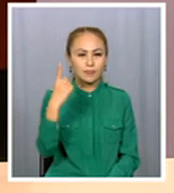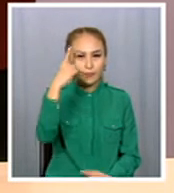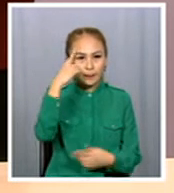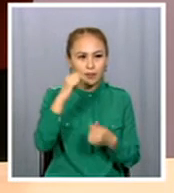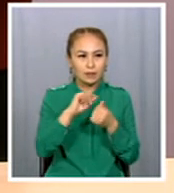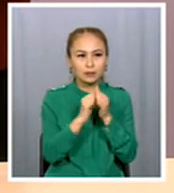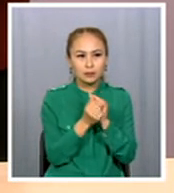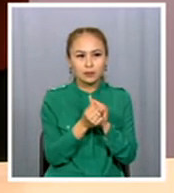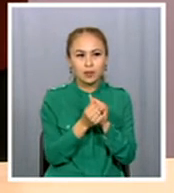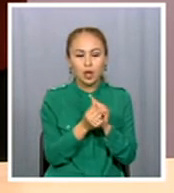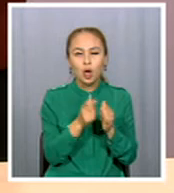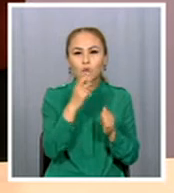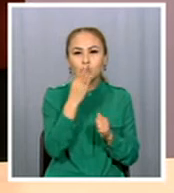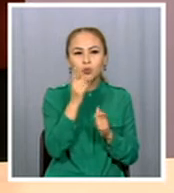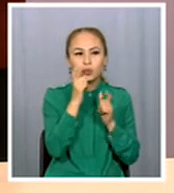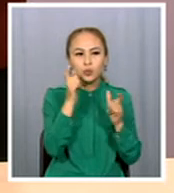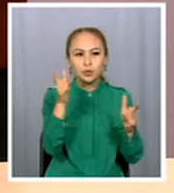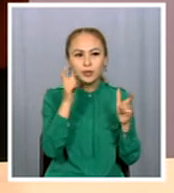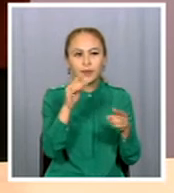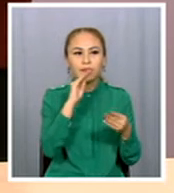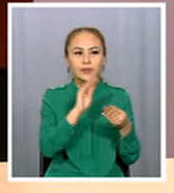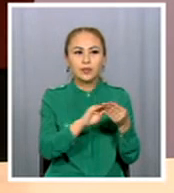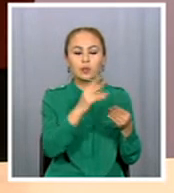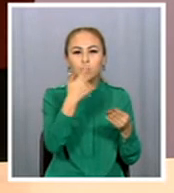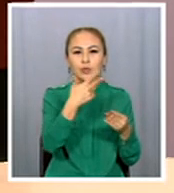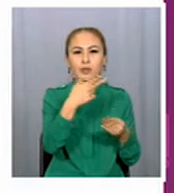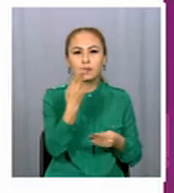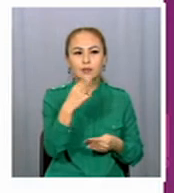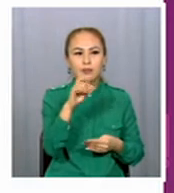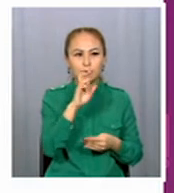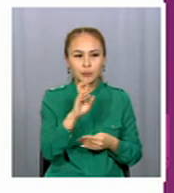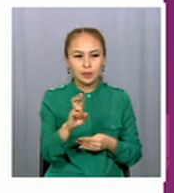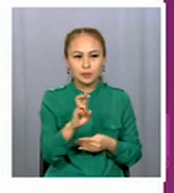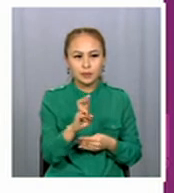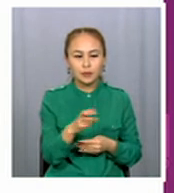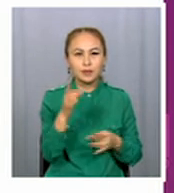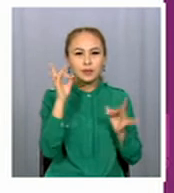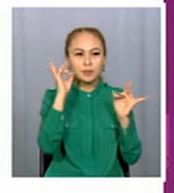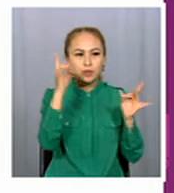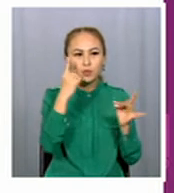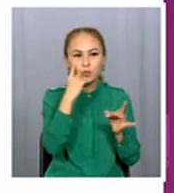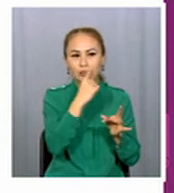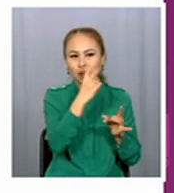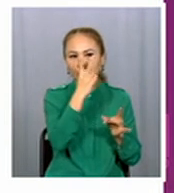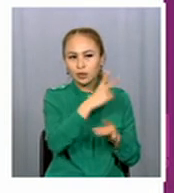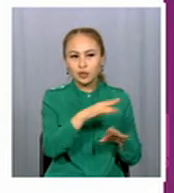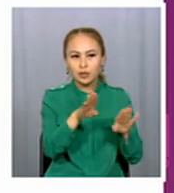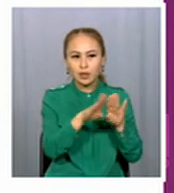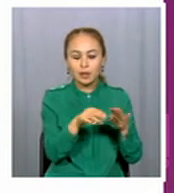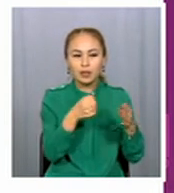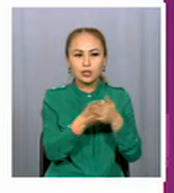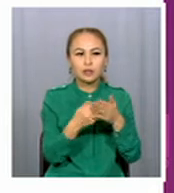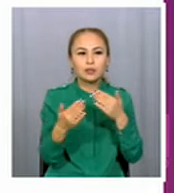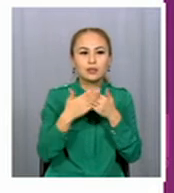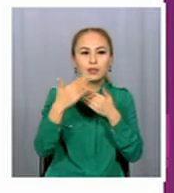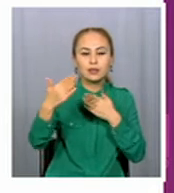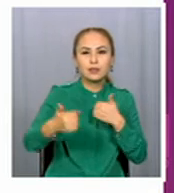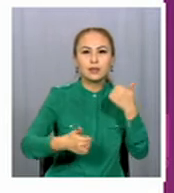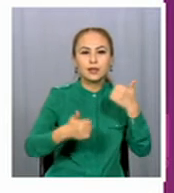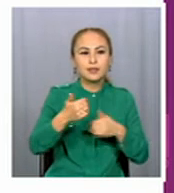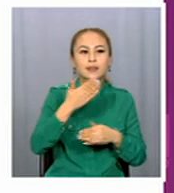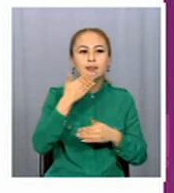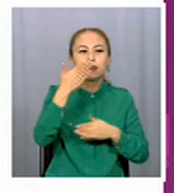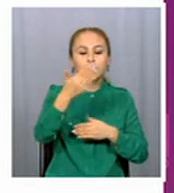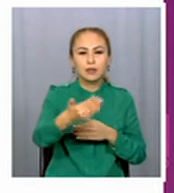сақтаңдар. Шудың қалыпты деңгейі 30 децибел. Дыбыс көзінен қабылдаушыға дейінгі ара қашықтық